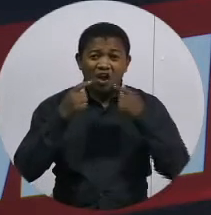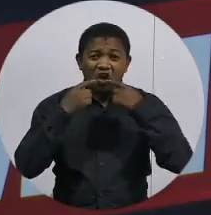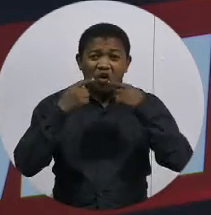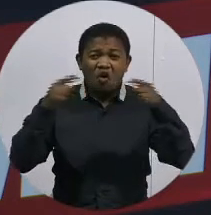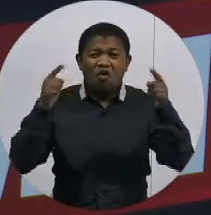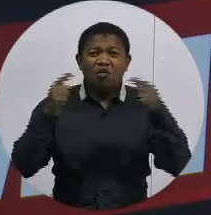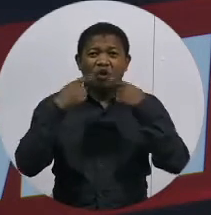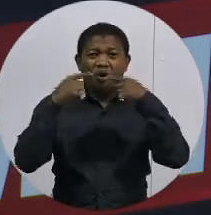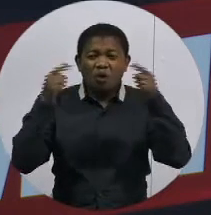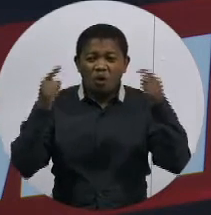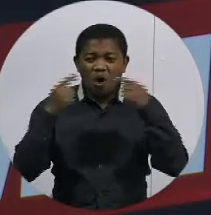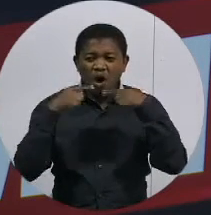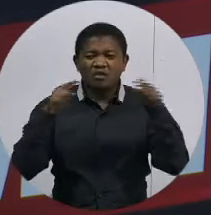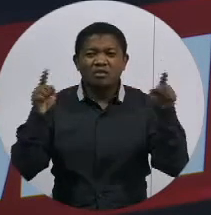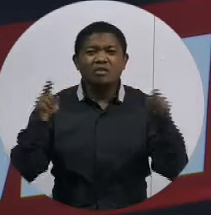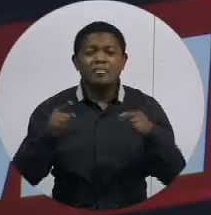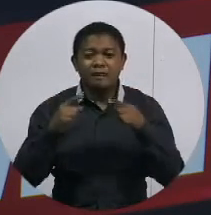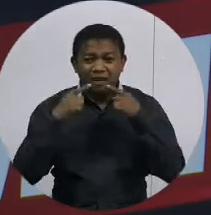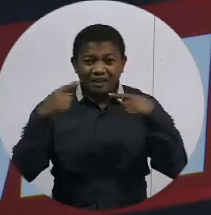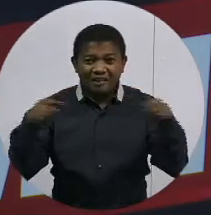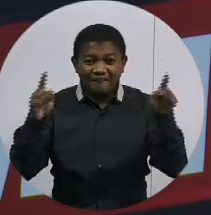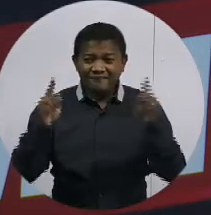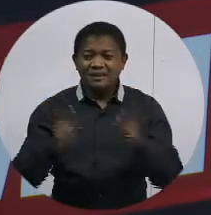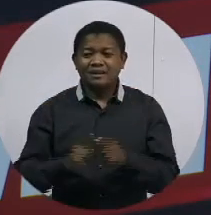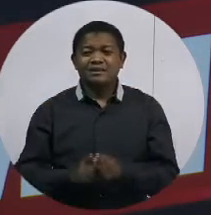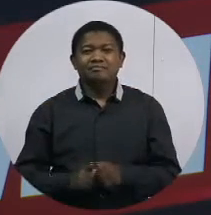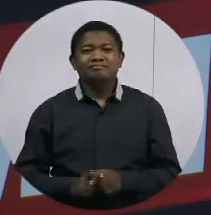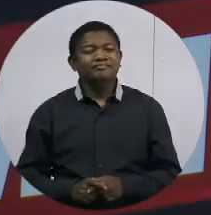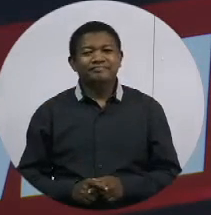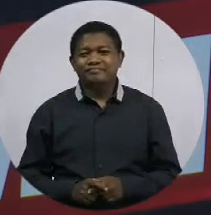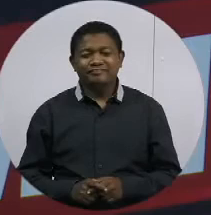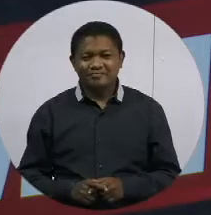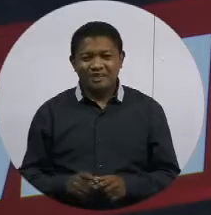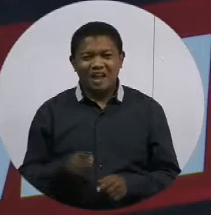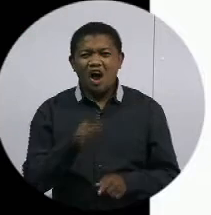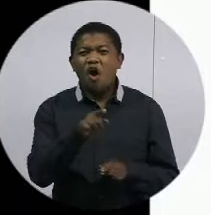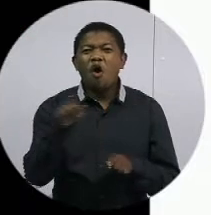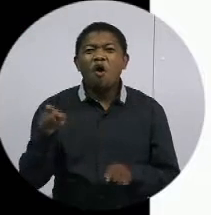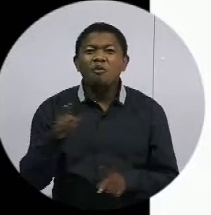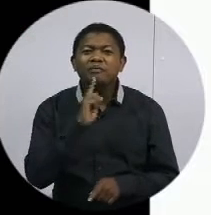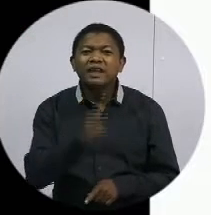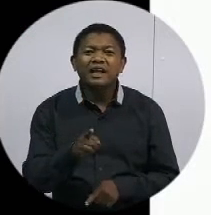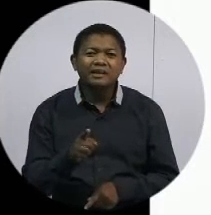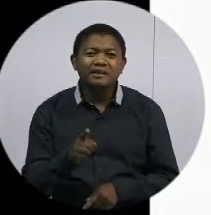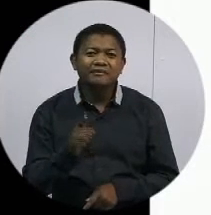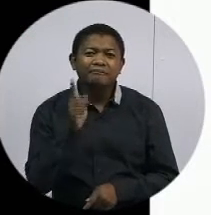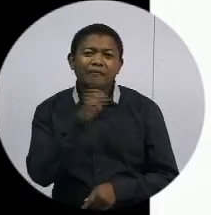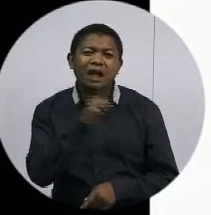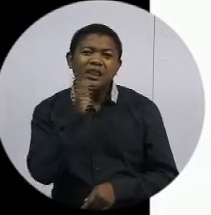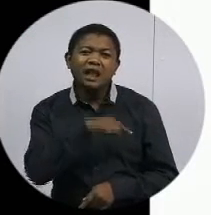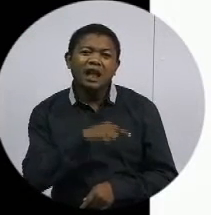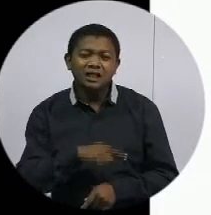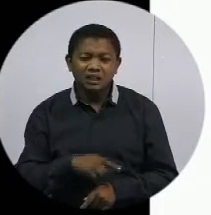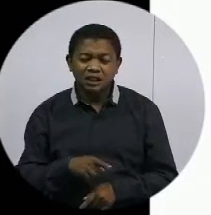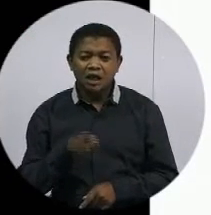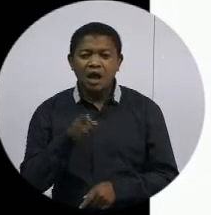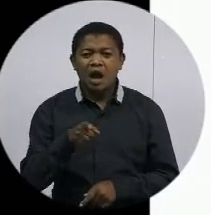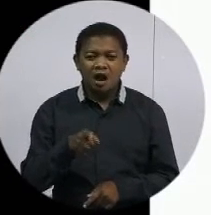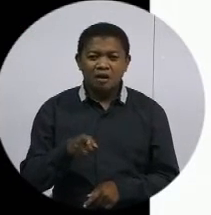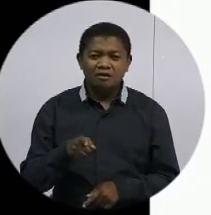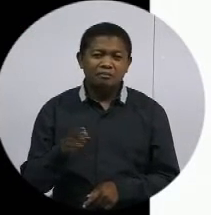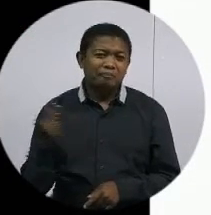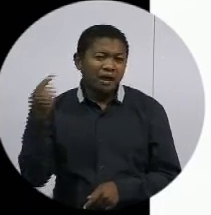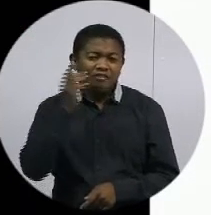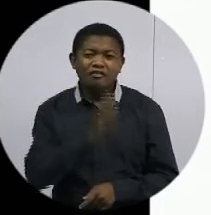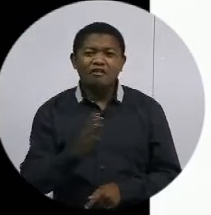tsimokaretina coronavirus ny filoham-pirenena Andry Rajoelina namoaka fanambarana ny teo anivon'ny fiadidinan'ny repoblika manadiso aniny